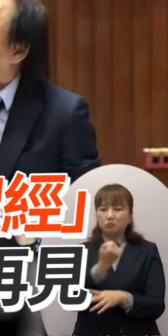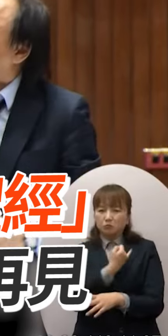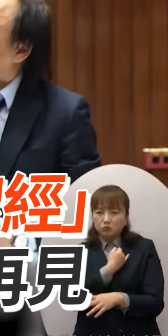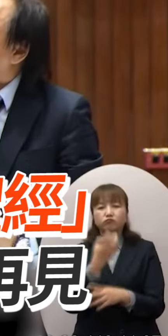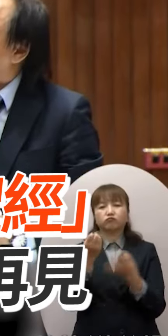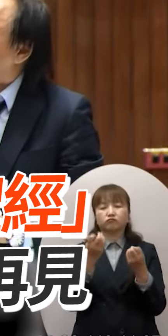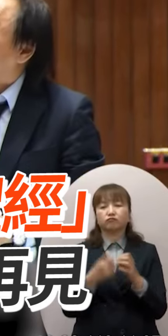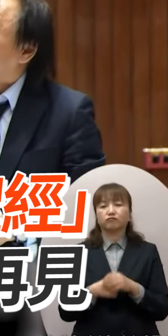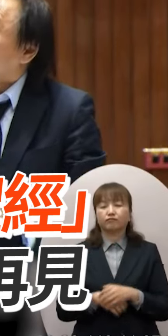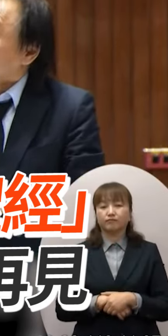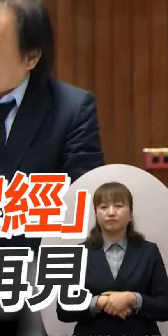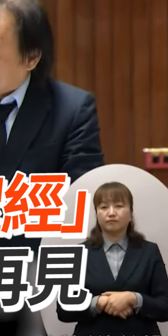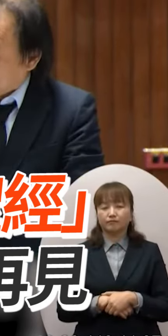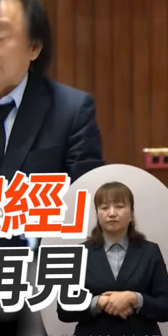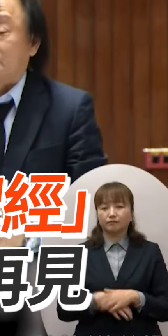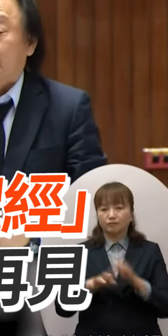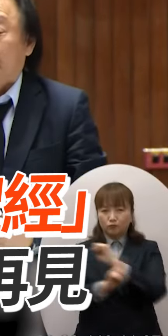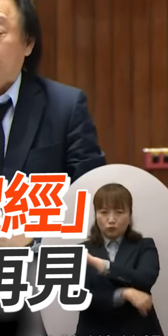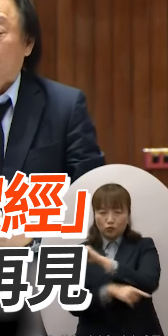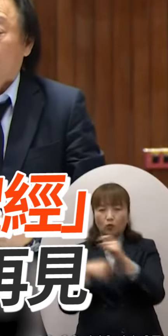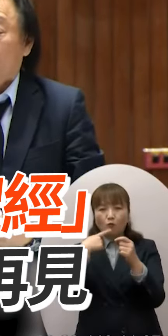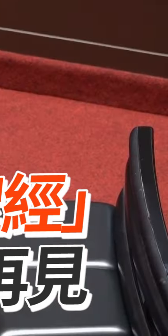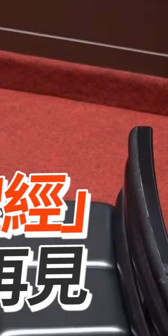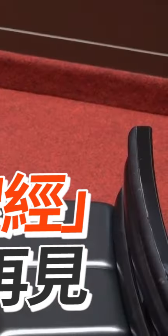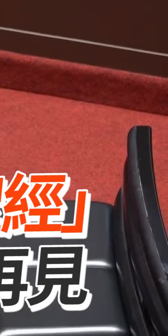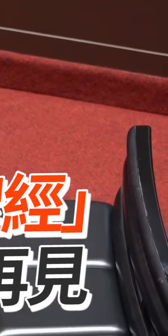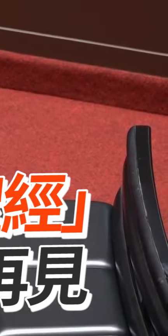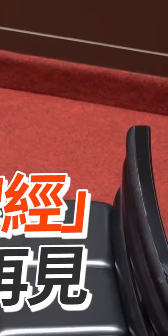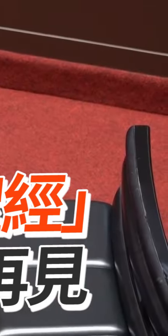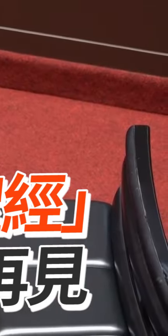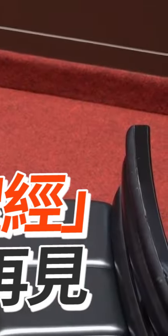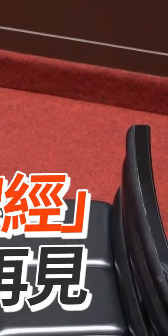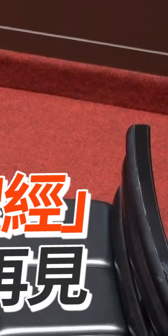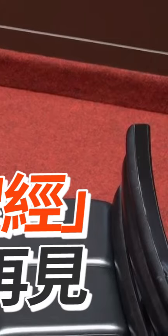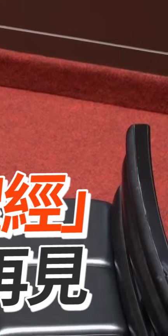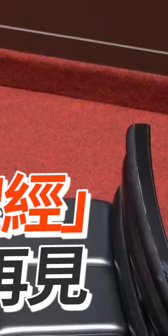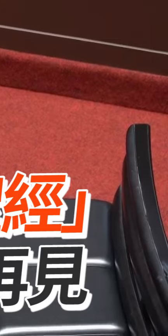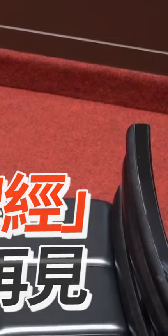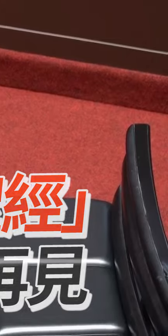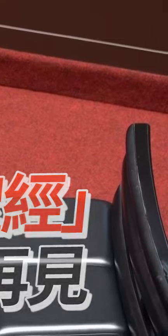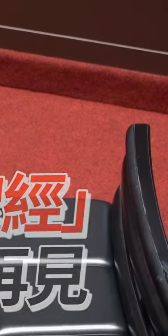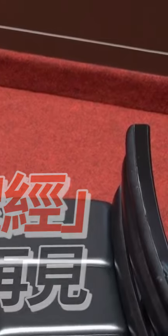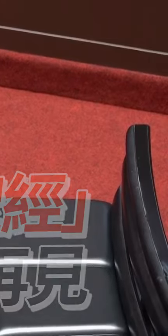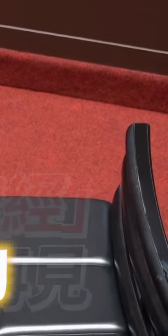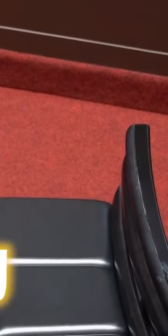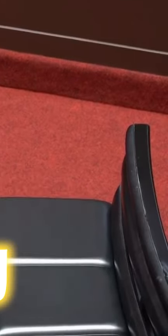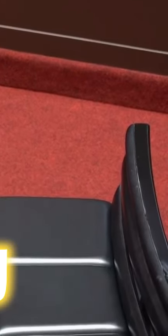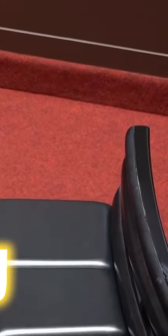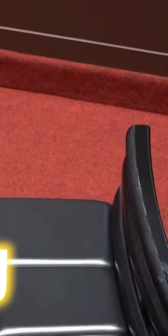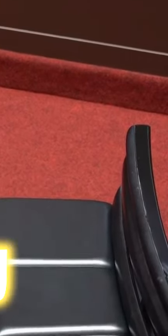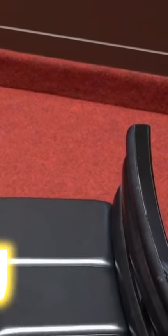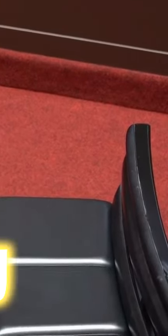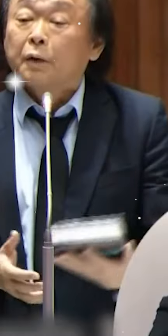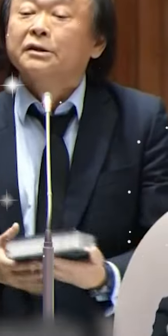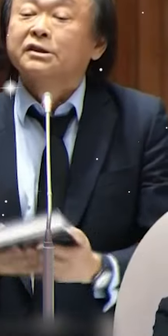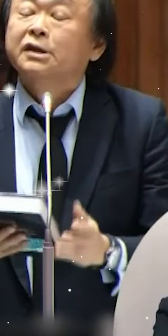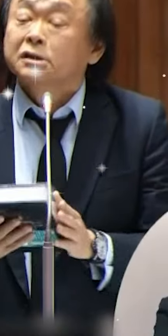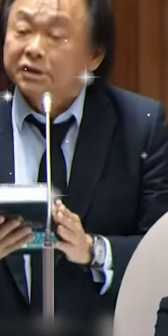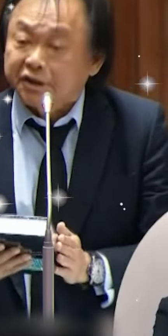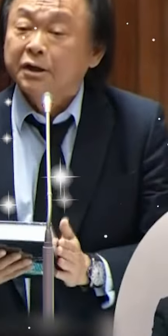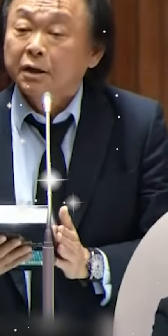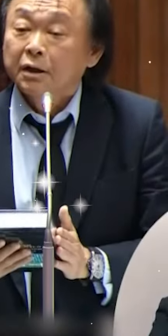院长，我在最后这十一秒钟，我要送给陈院长一份离别的礼物，一